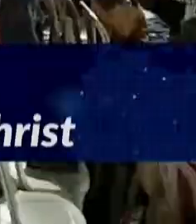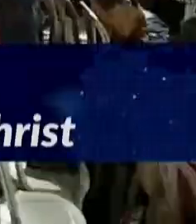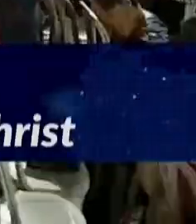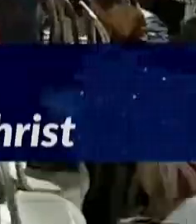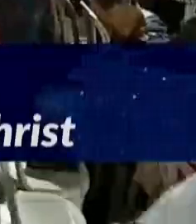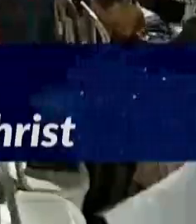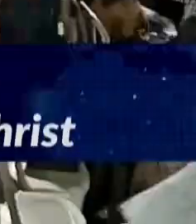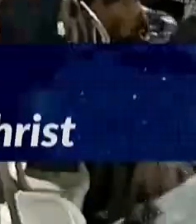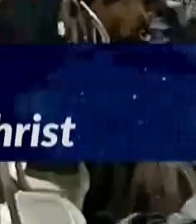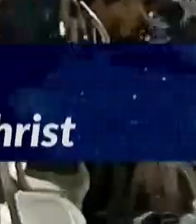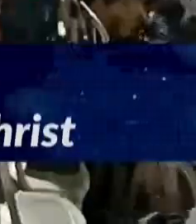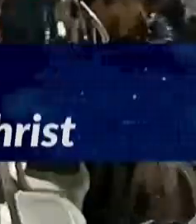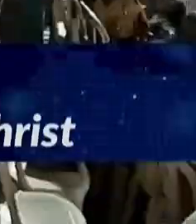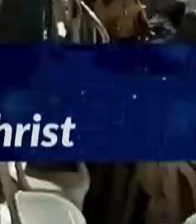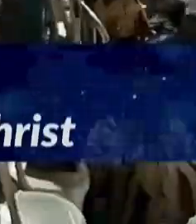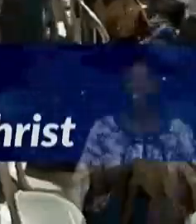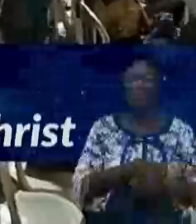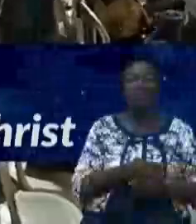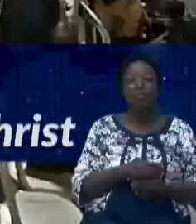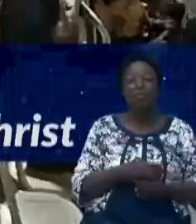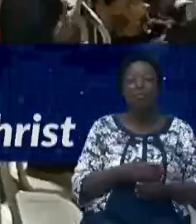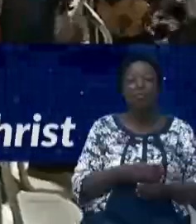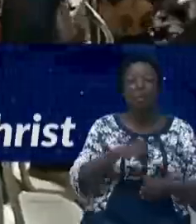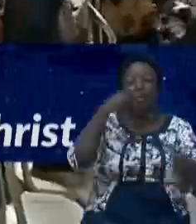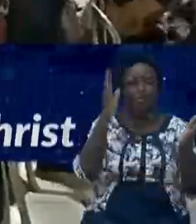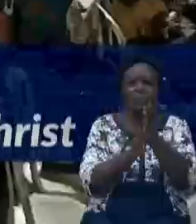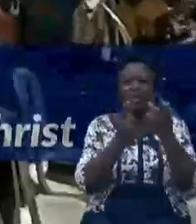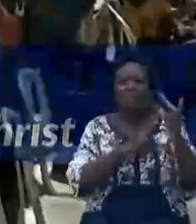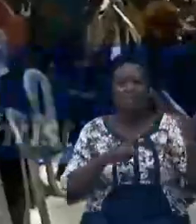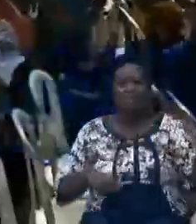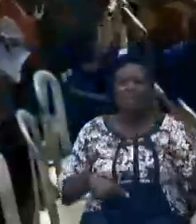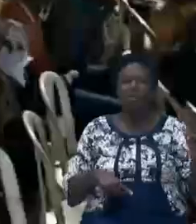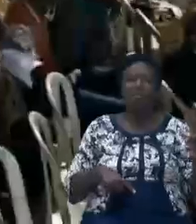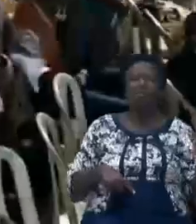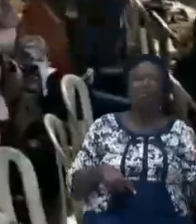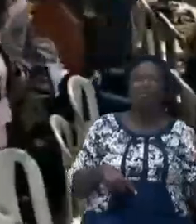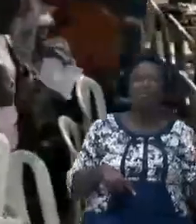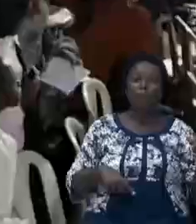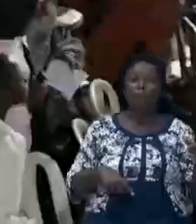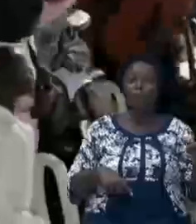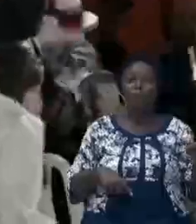là on mène à nous lever leur de la solution divine a sonné le vo vous